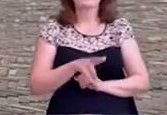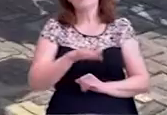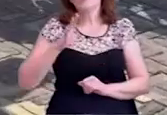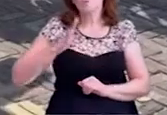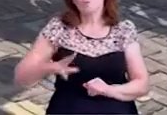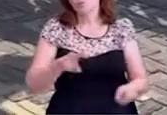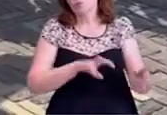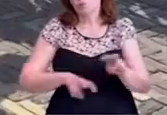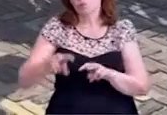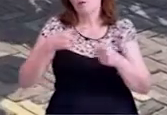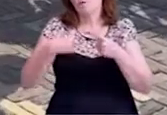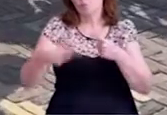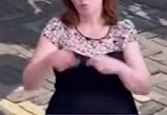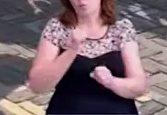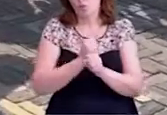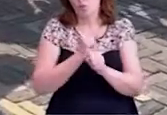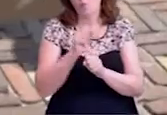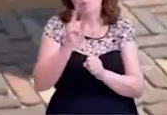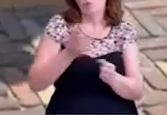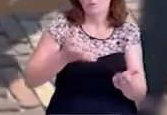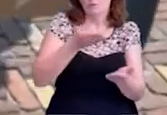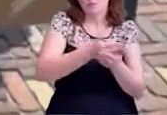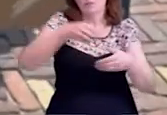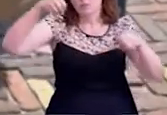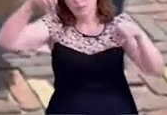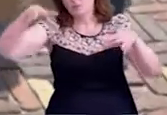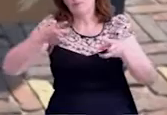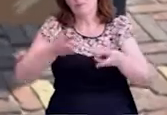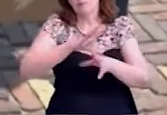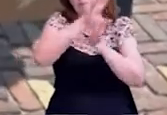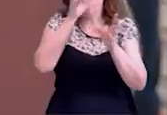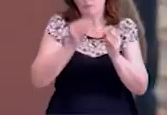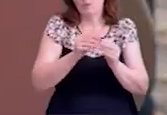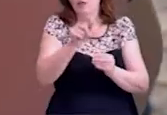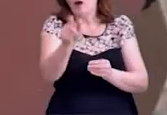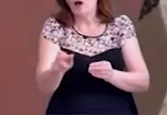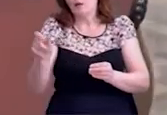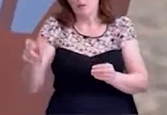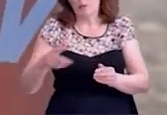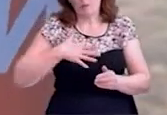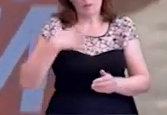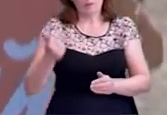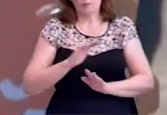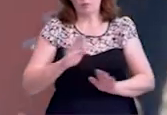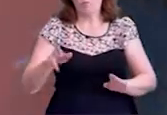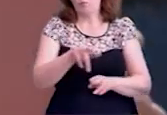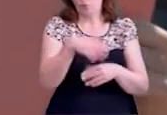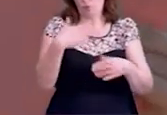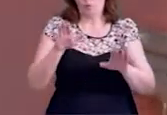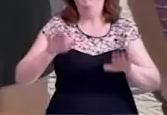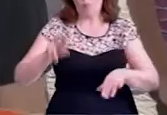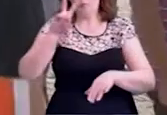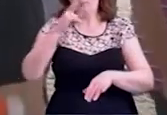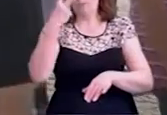шукати додаткову роботу, аби сплатити за комунальні та оренду житла. А клієнти незадоволені, що їх змушують йти до 23-ї